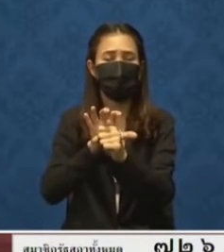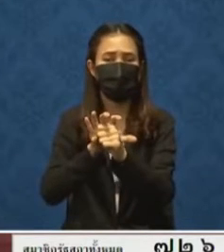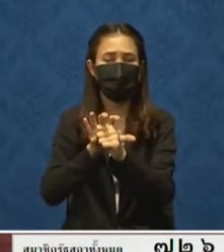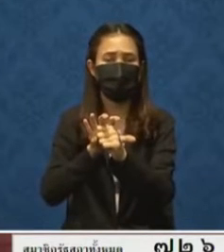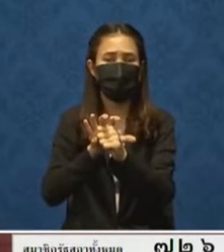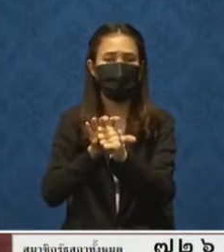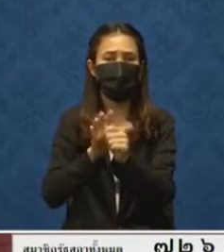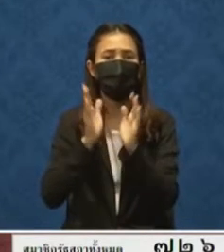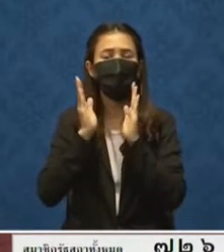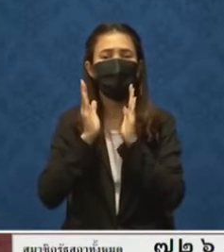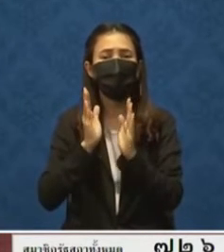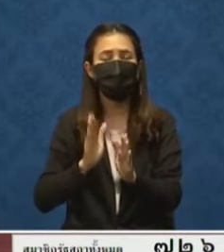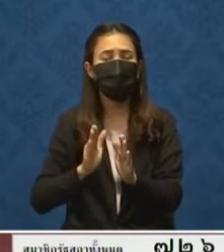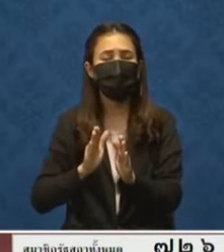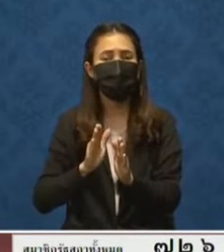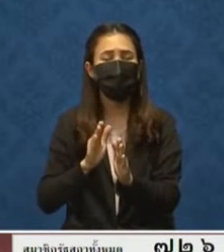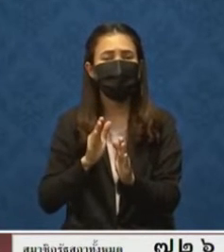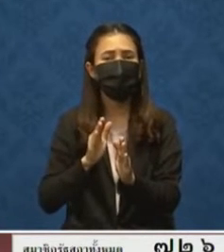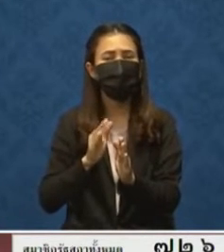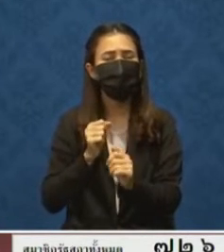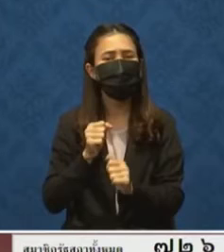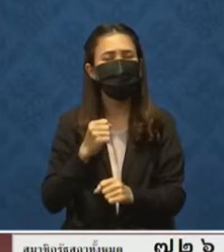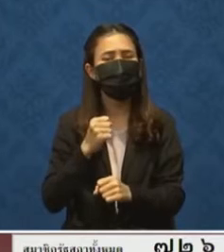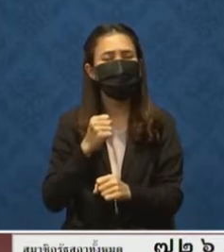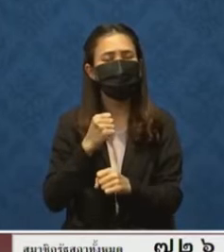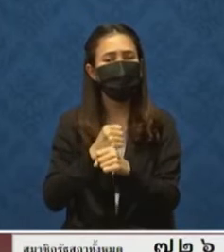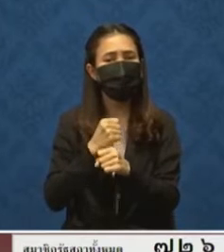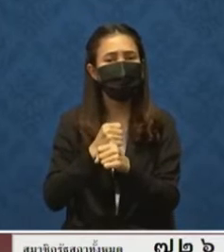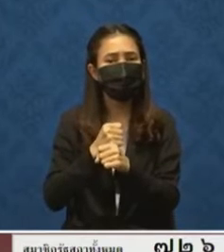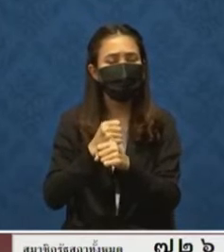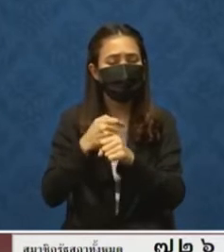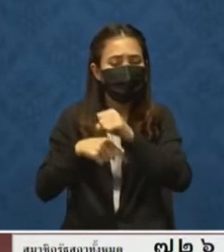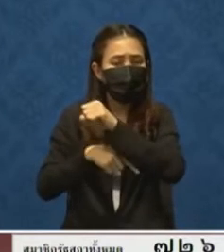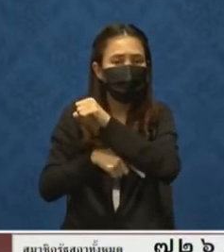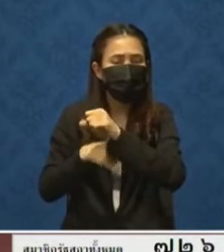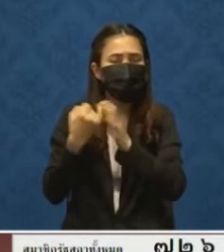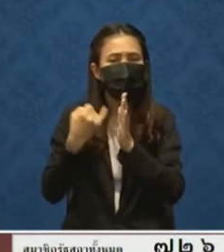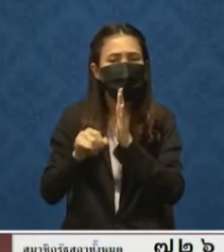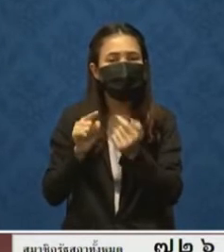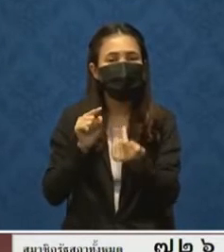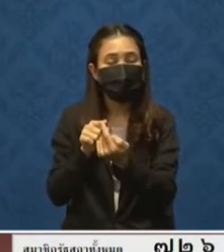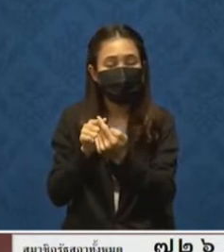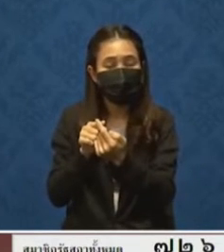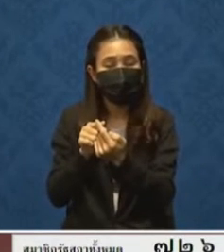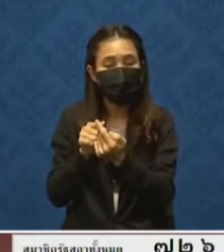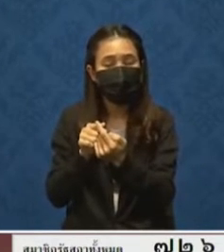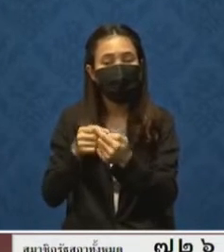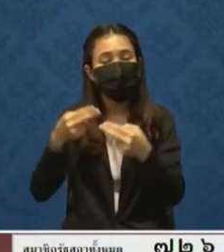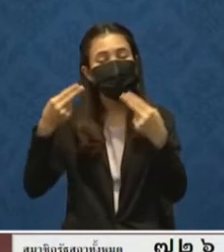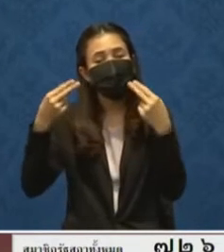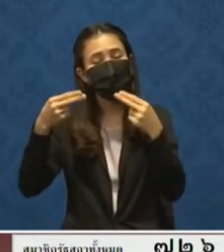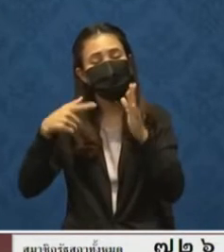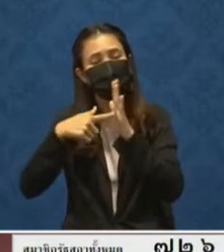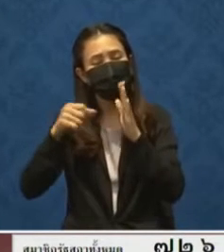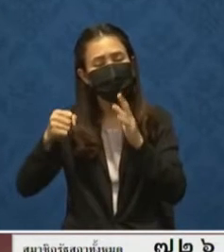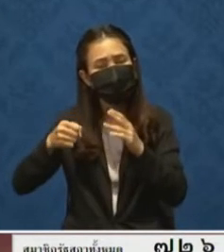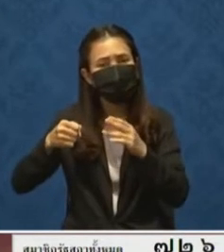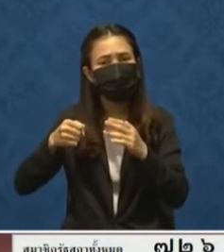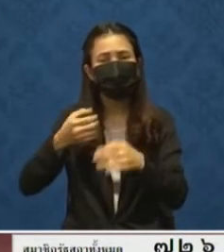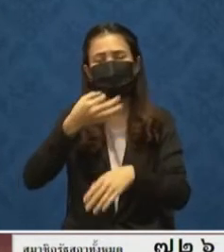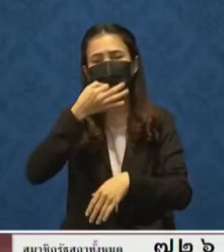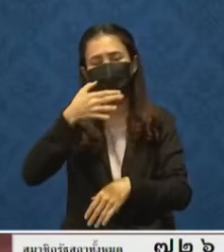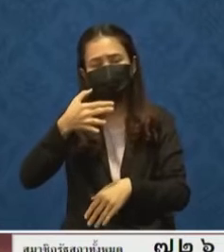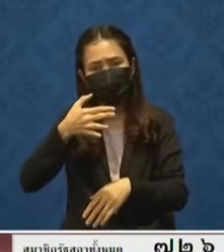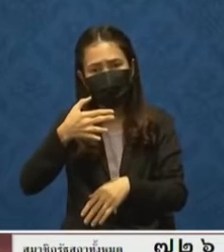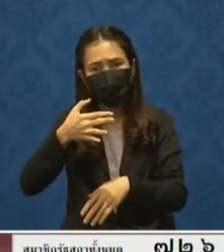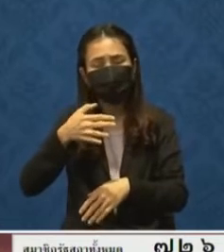ง calculations ที่ớ której suspecteduchenคลามสมุดสาคอน ที่